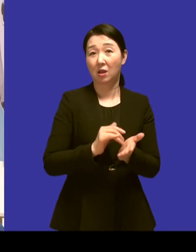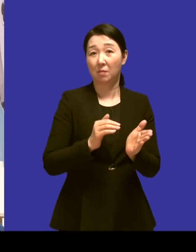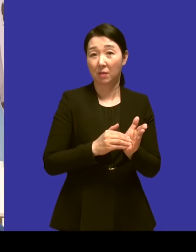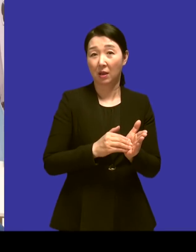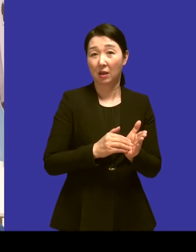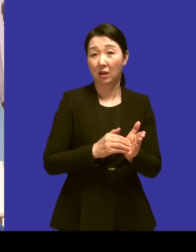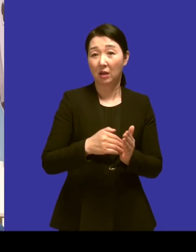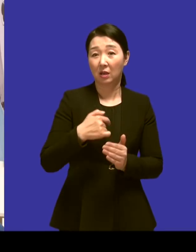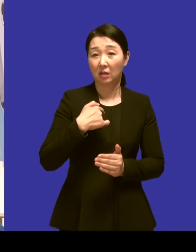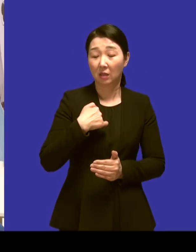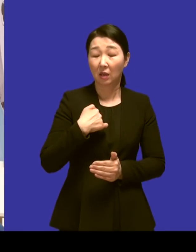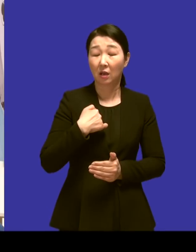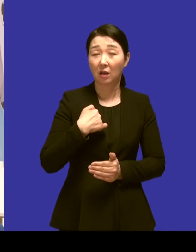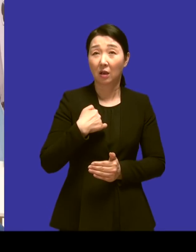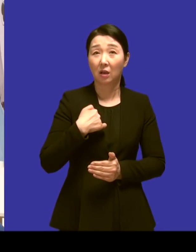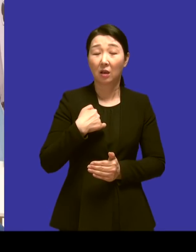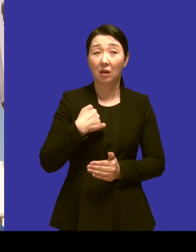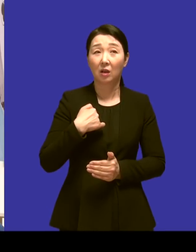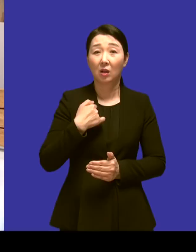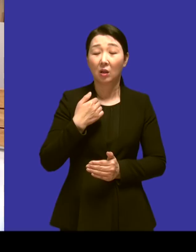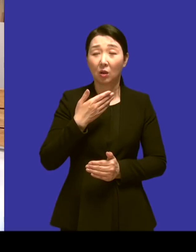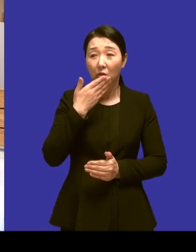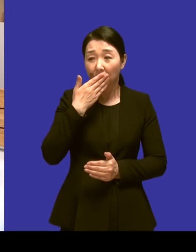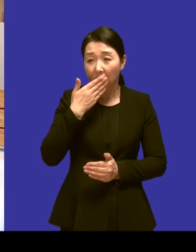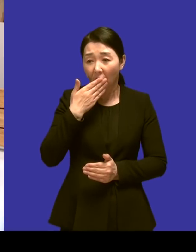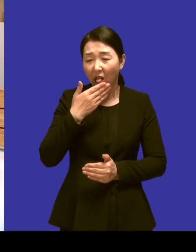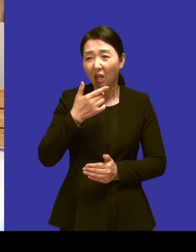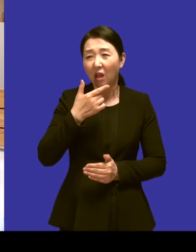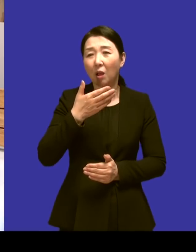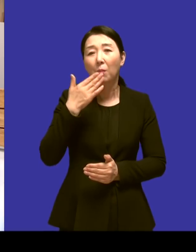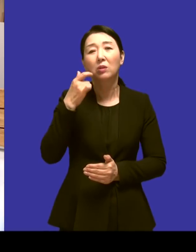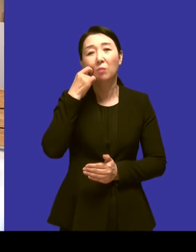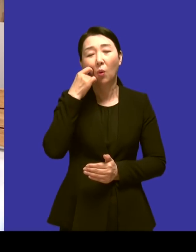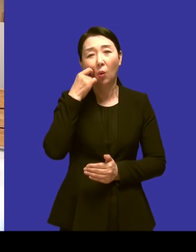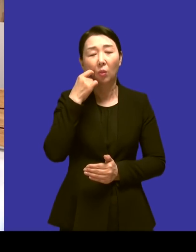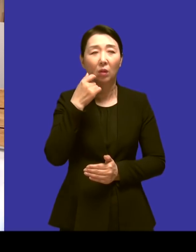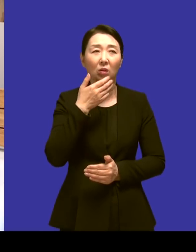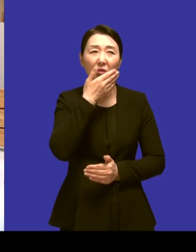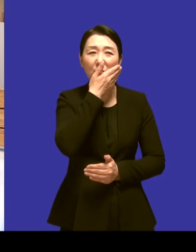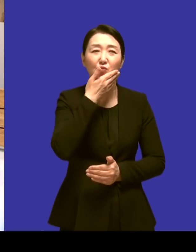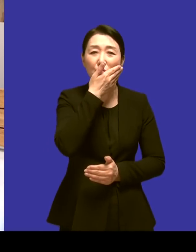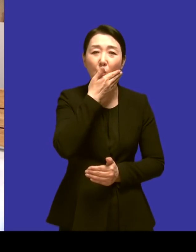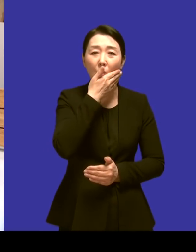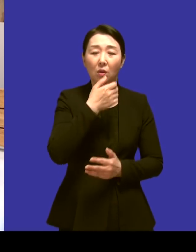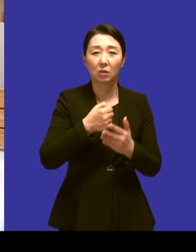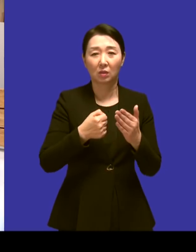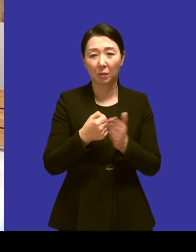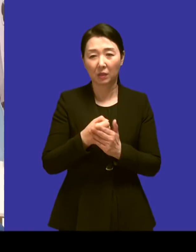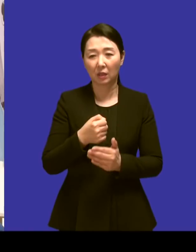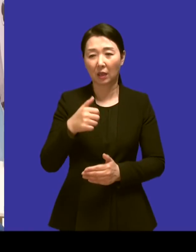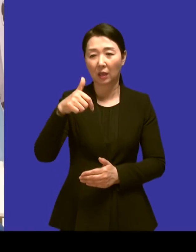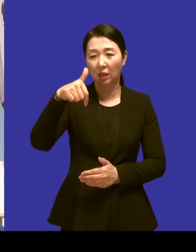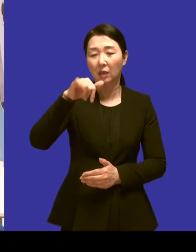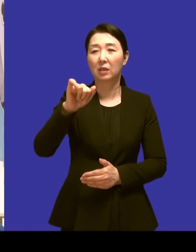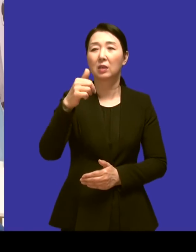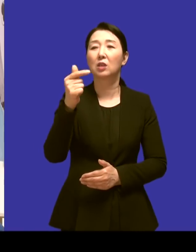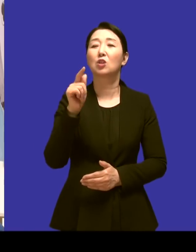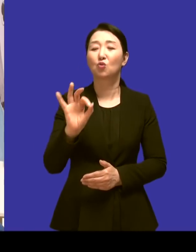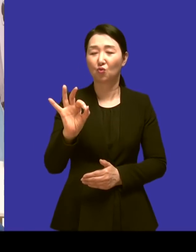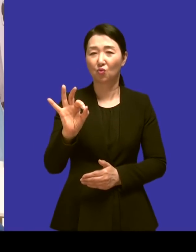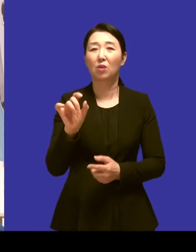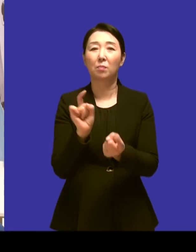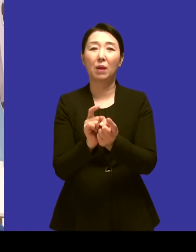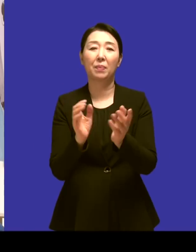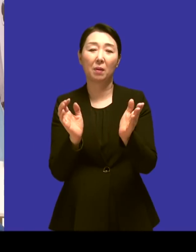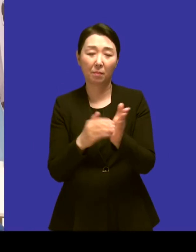살짝 반영양실조가 좀 있었고 그리고 기흉에 그때 걸렸어요. 그래서 기흉에 걸려서 이제 폐가 아프고